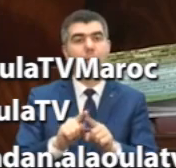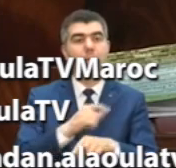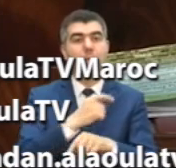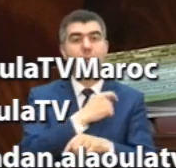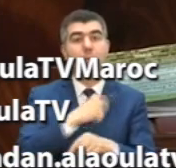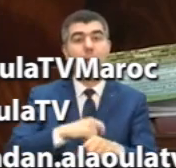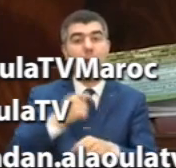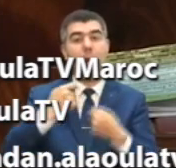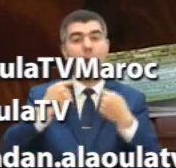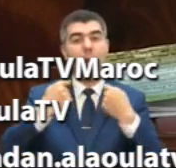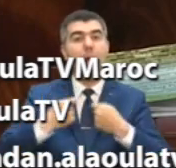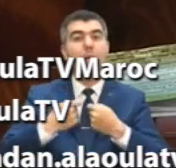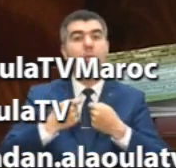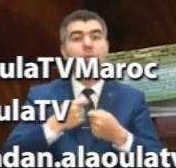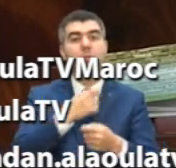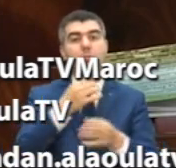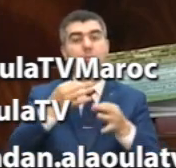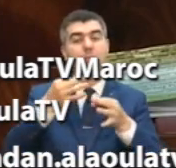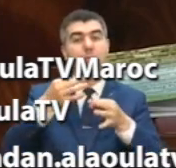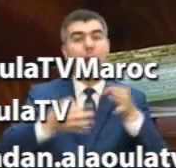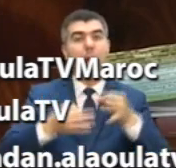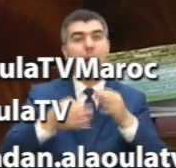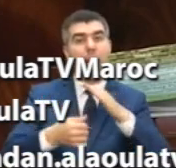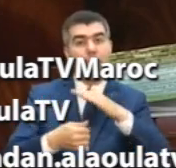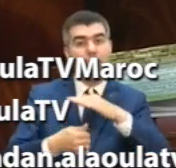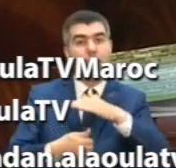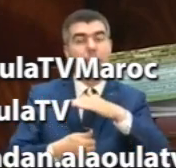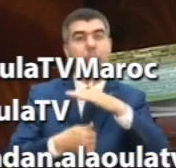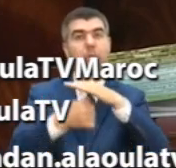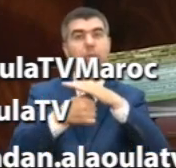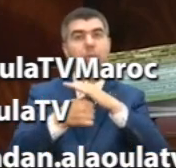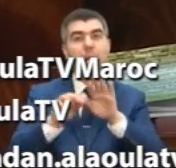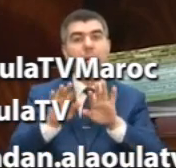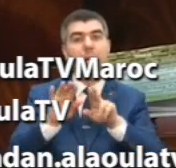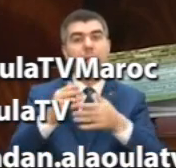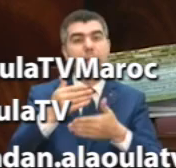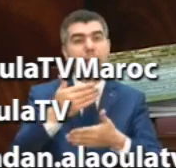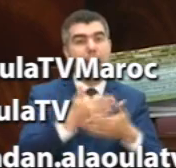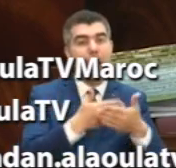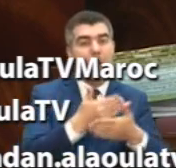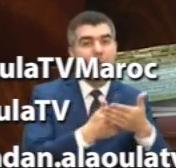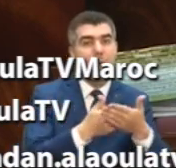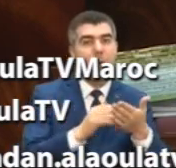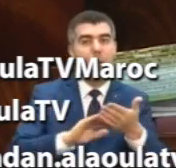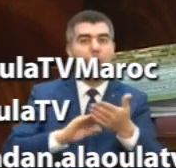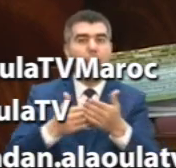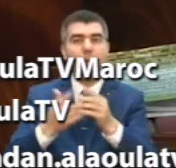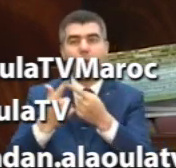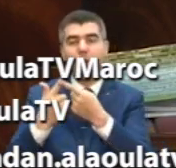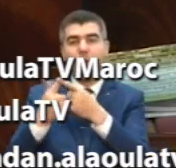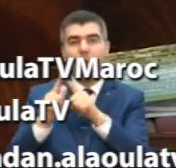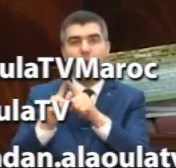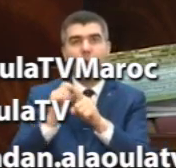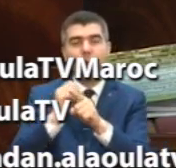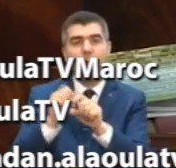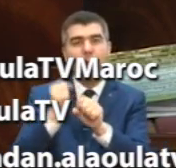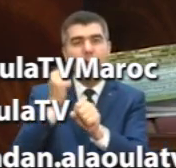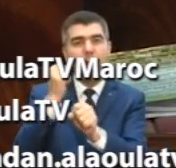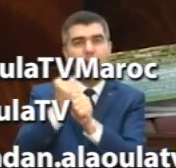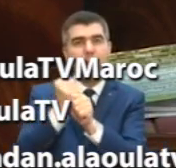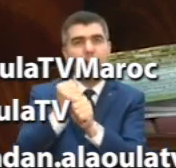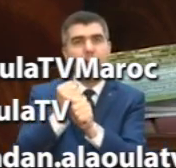رئيس النيابة العامة توصل مكتب المجلس به تقرير حول تنفيذ السياسة الجنائية وسير النيابة العامة